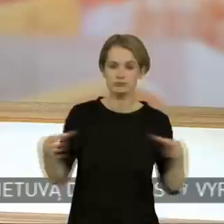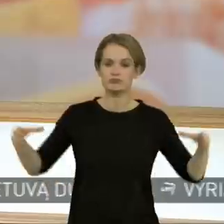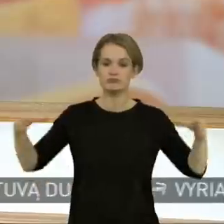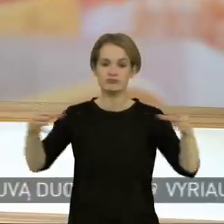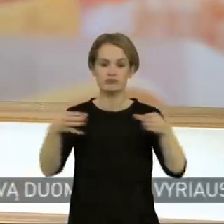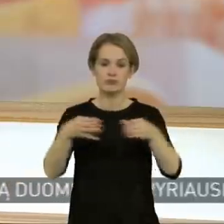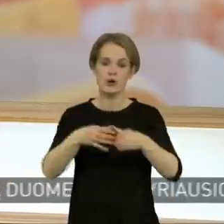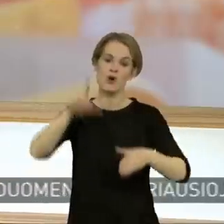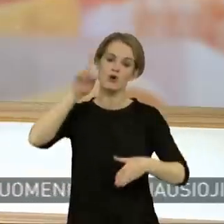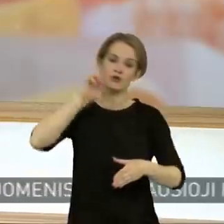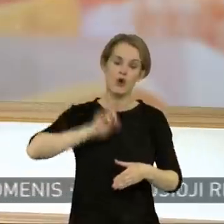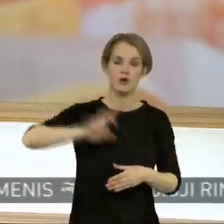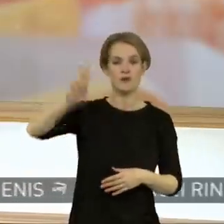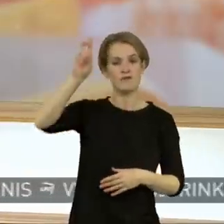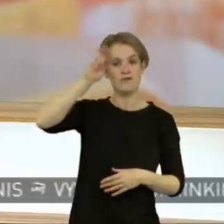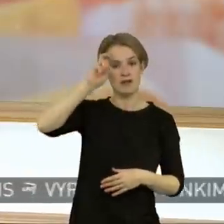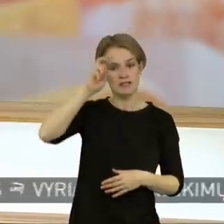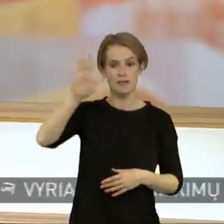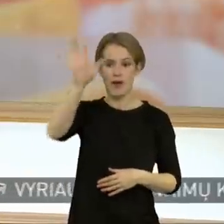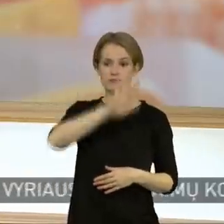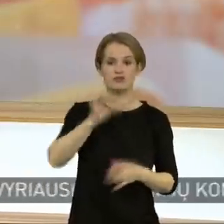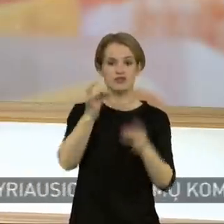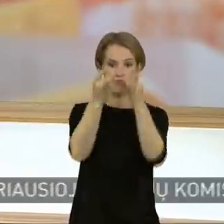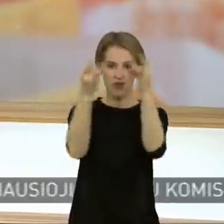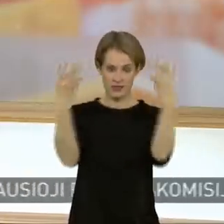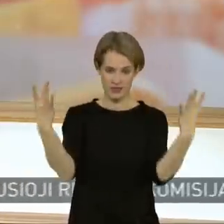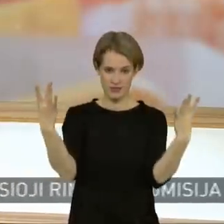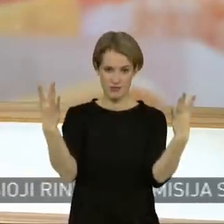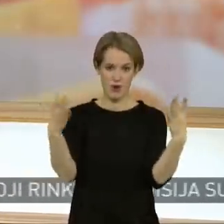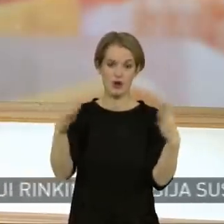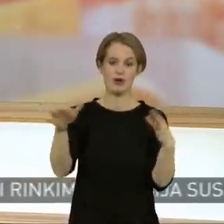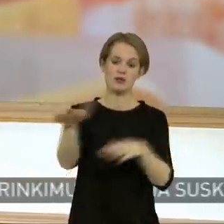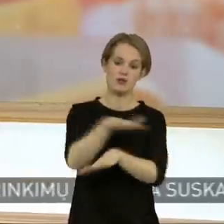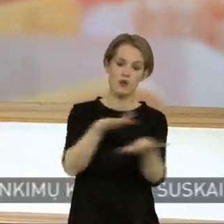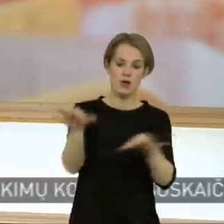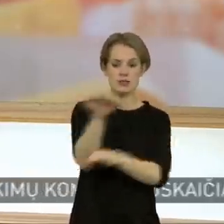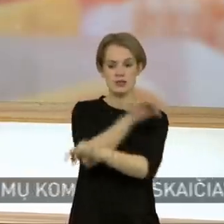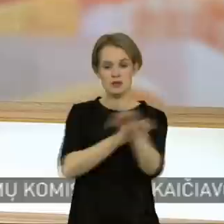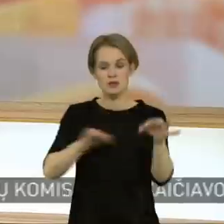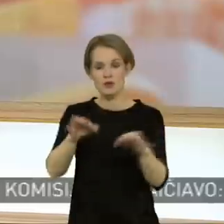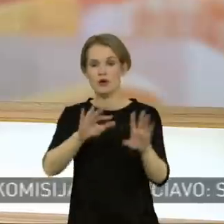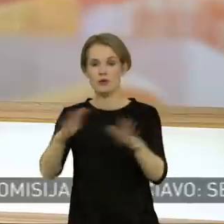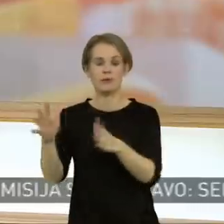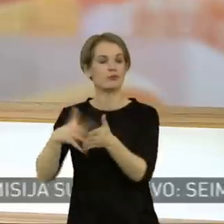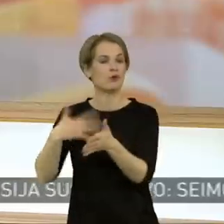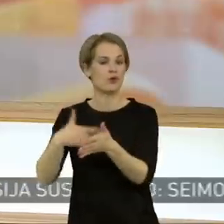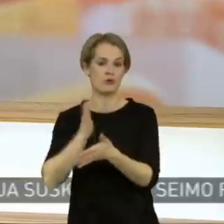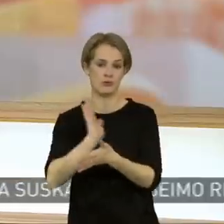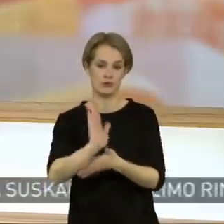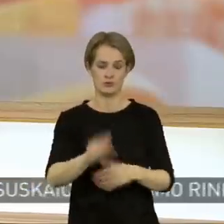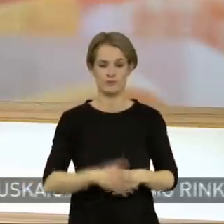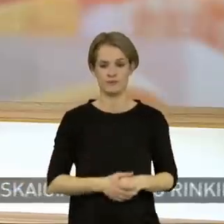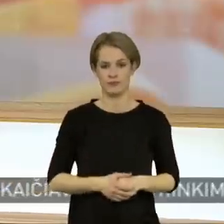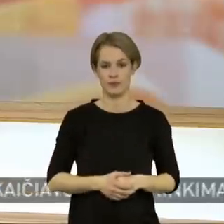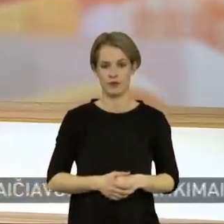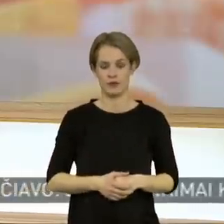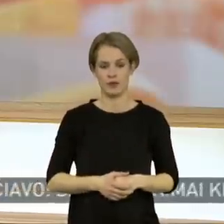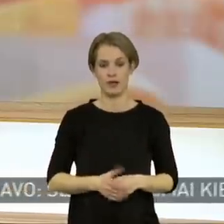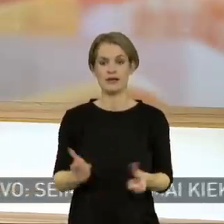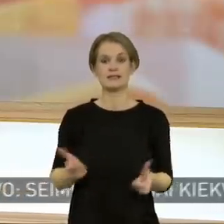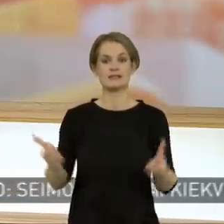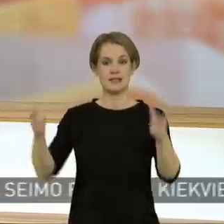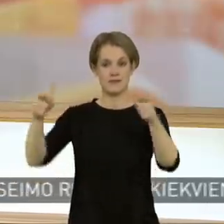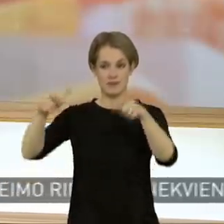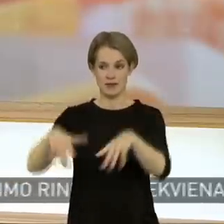švietimo nacionalinių lygių bando premjerė Ingrida Šimonytė. Premjerė su partijų švietimo ir savivaldybių atstovai sutarė, kad